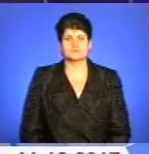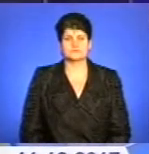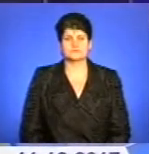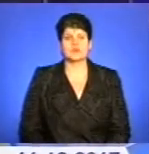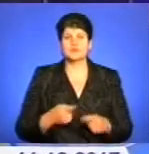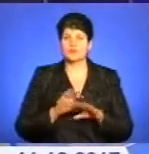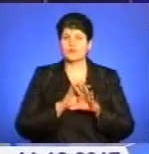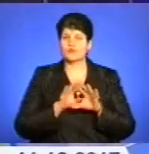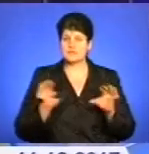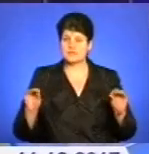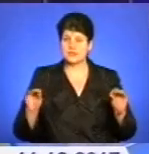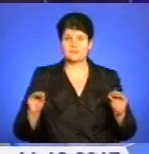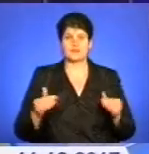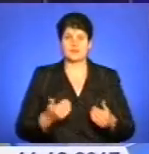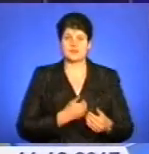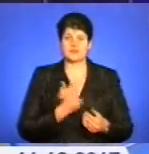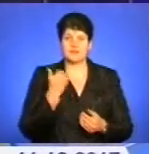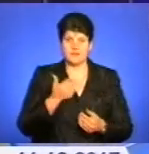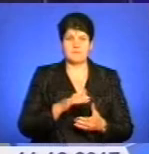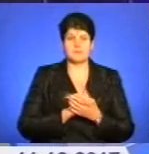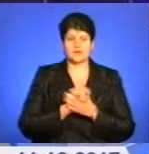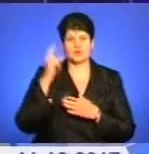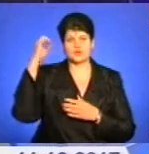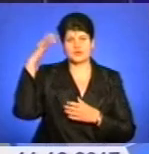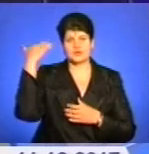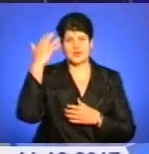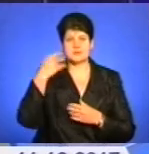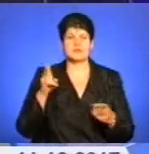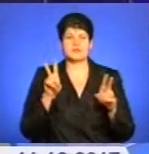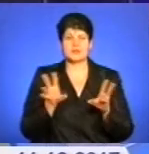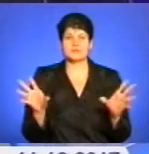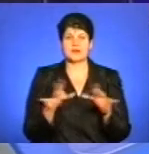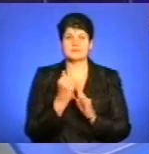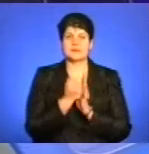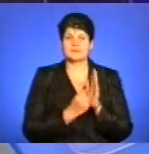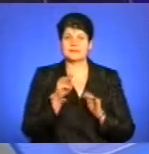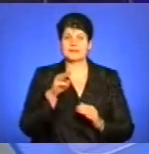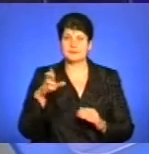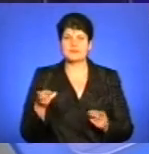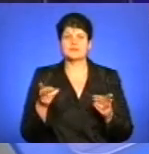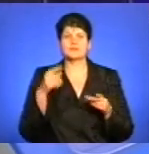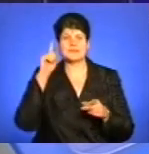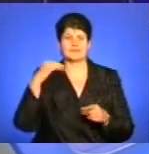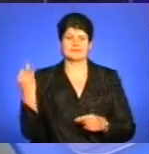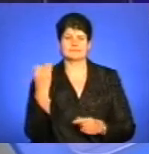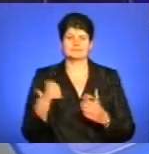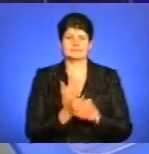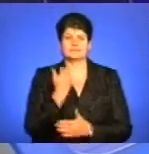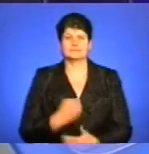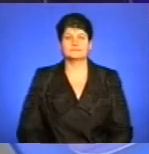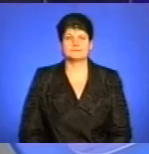На цьому у мене все. Я бажаю вам мирного і сонячного неба. І залишайтеся разом з каналом ТТБ, щоб знати найцікавіше.